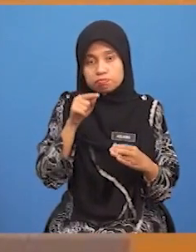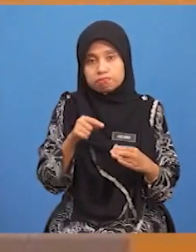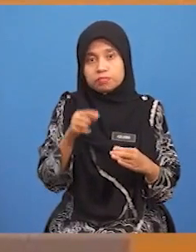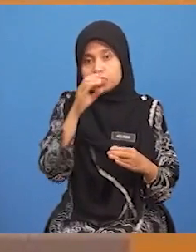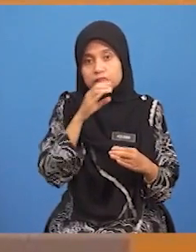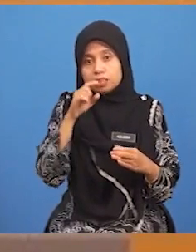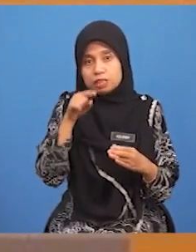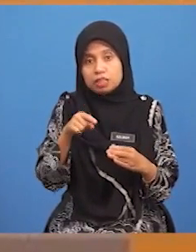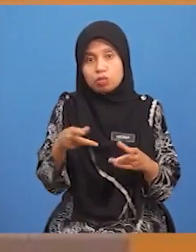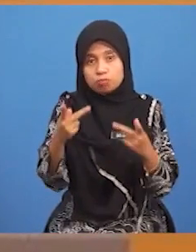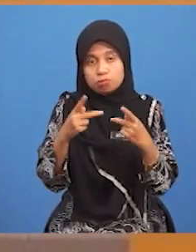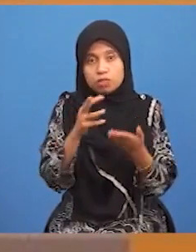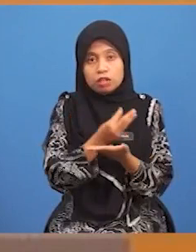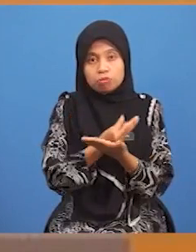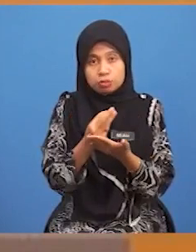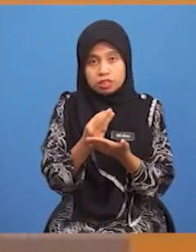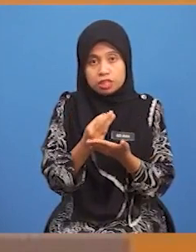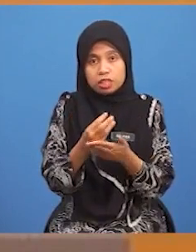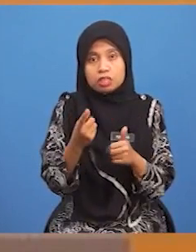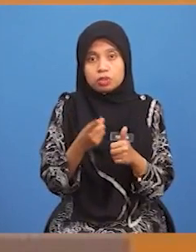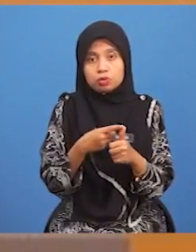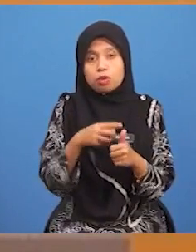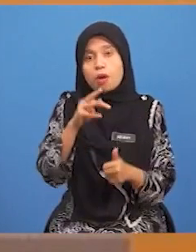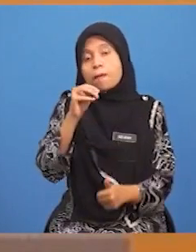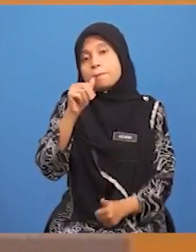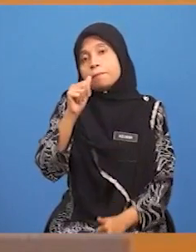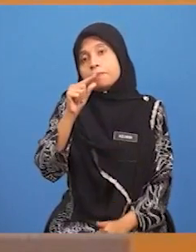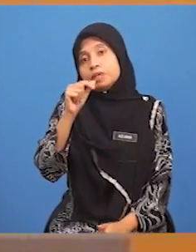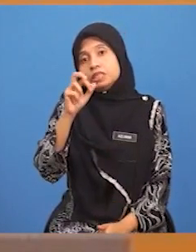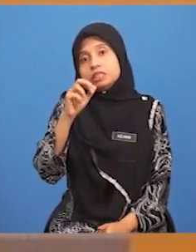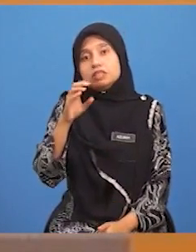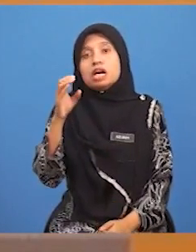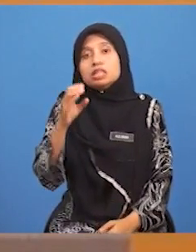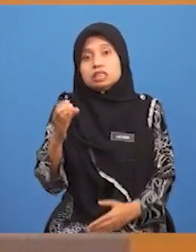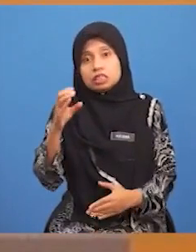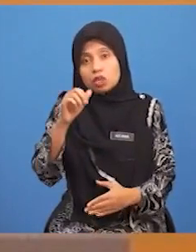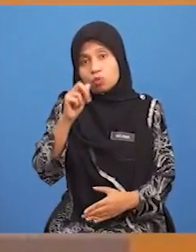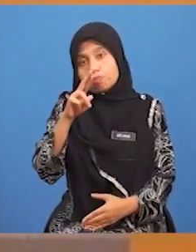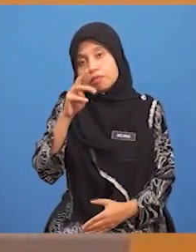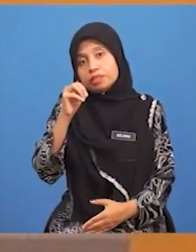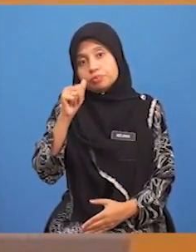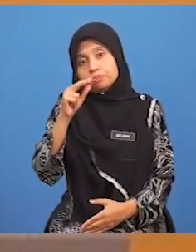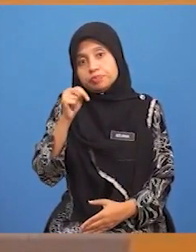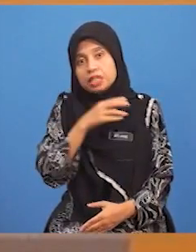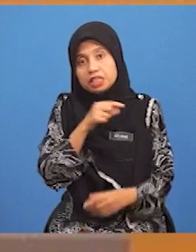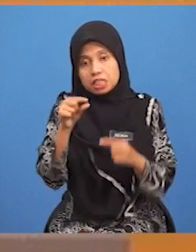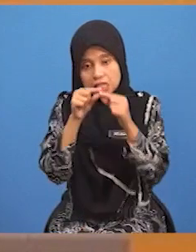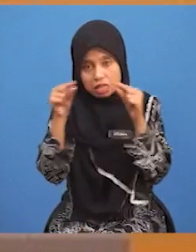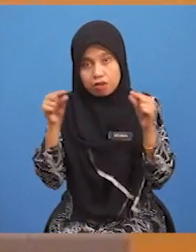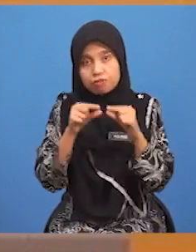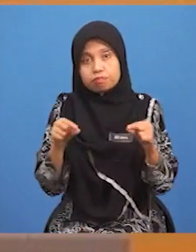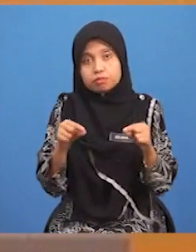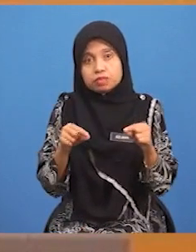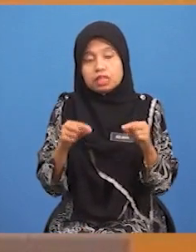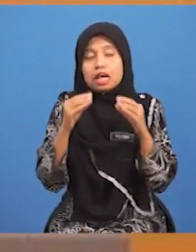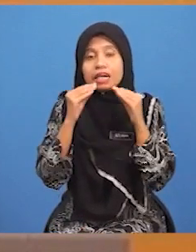modal iaitu kaedah margin caruman dan kaedah graf. Dalam episod kali ini, murid-murid akan